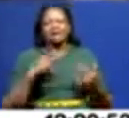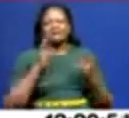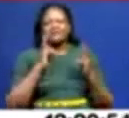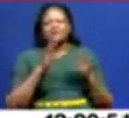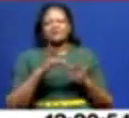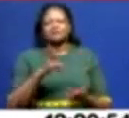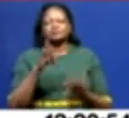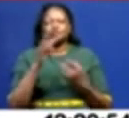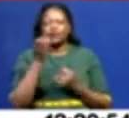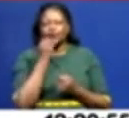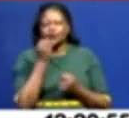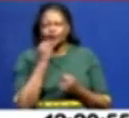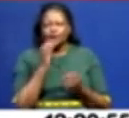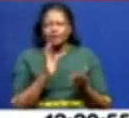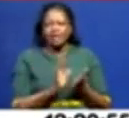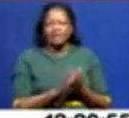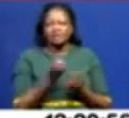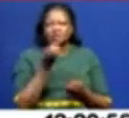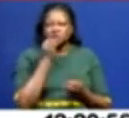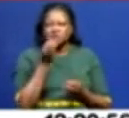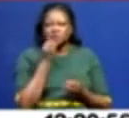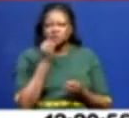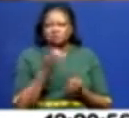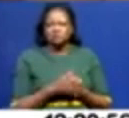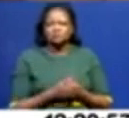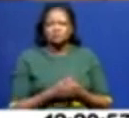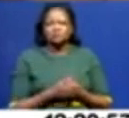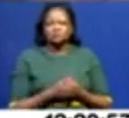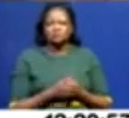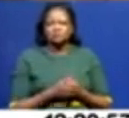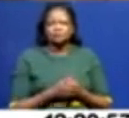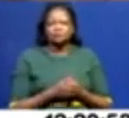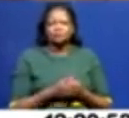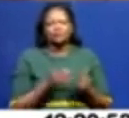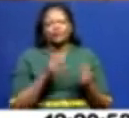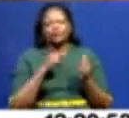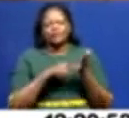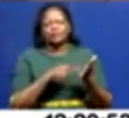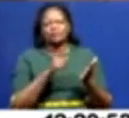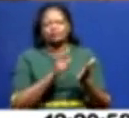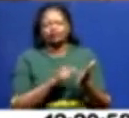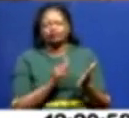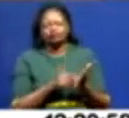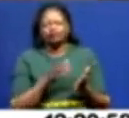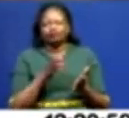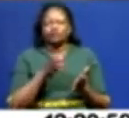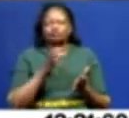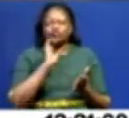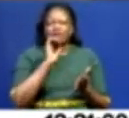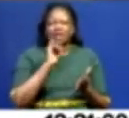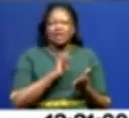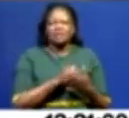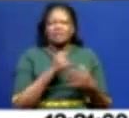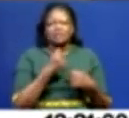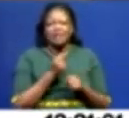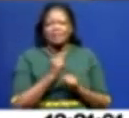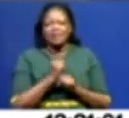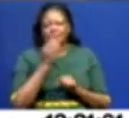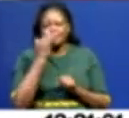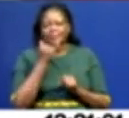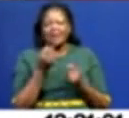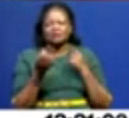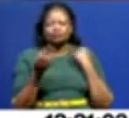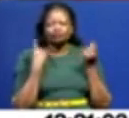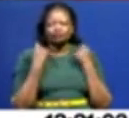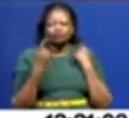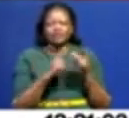na vitafunwa vya huko, kama tambi za mchele na vinywaji vinavyotengenezwa na chai, na